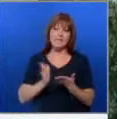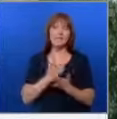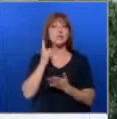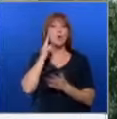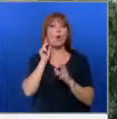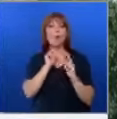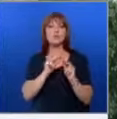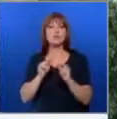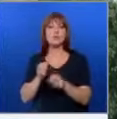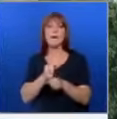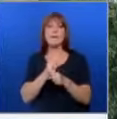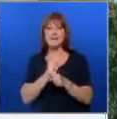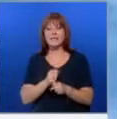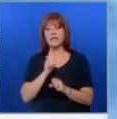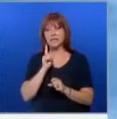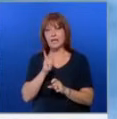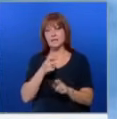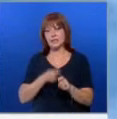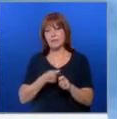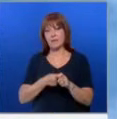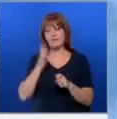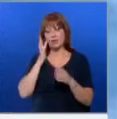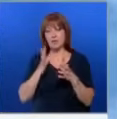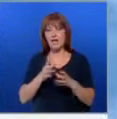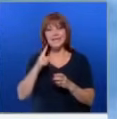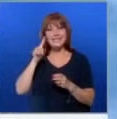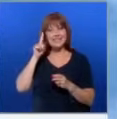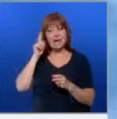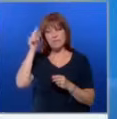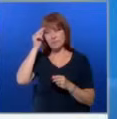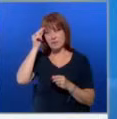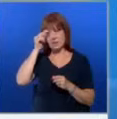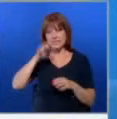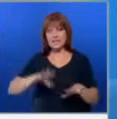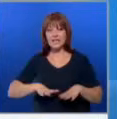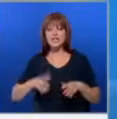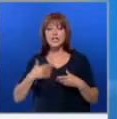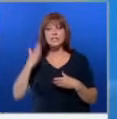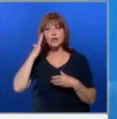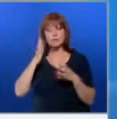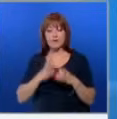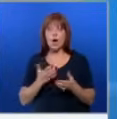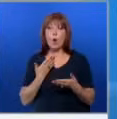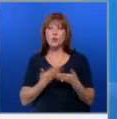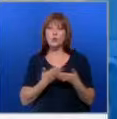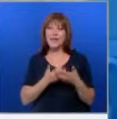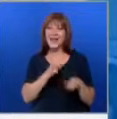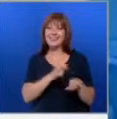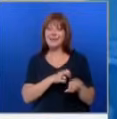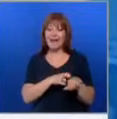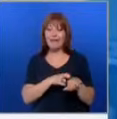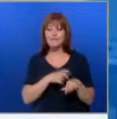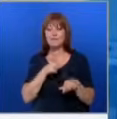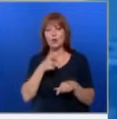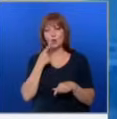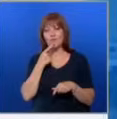мандат може да се стави правителство. Аз знам едно, че българските граждани искат правителство. За отношенията си с Доган, Пеевски говори